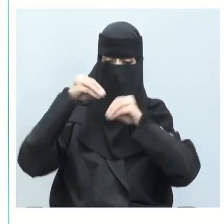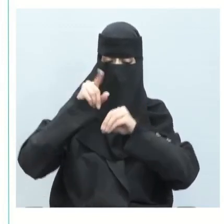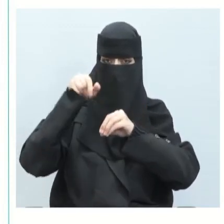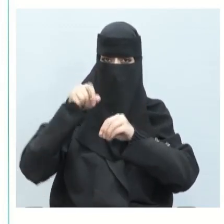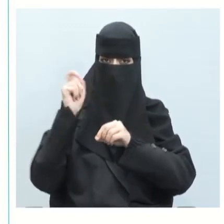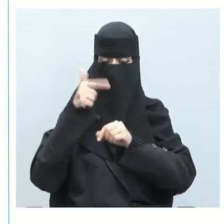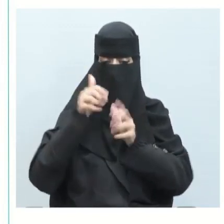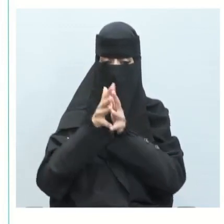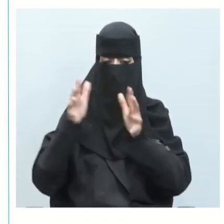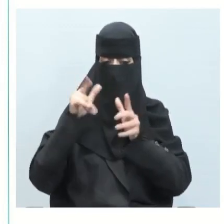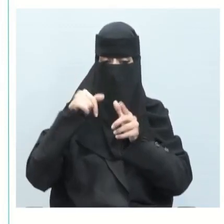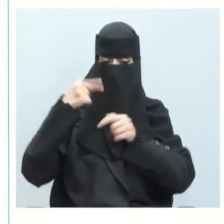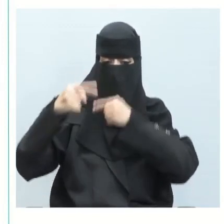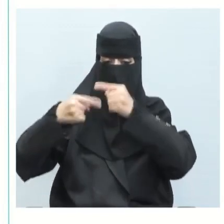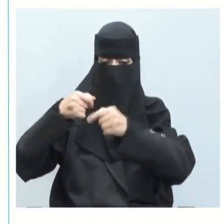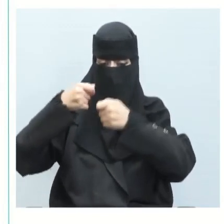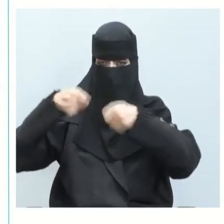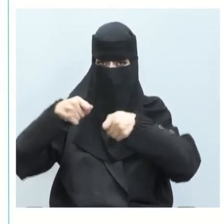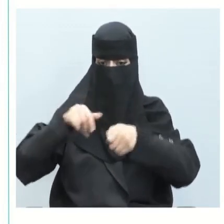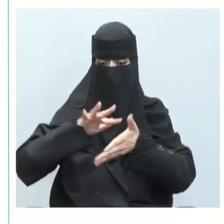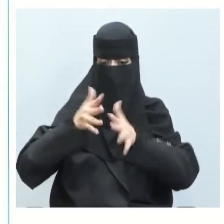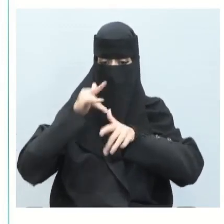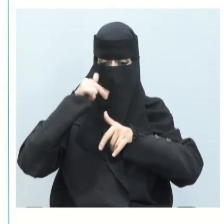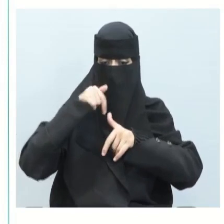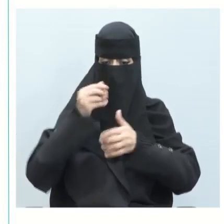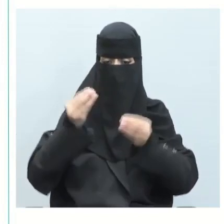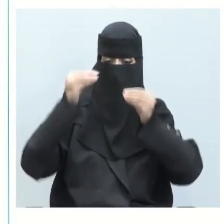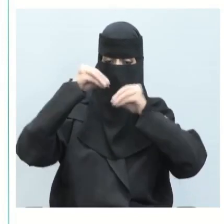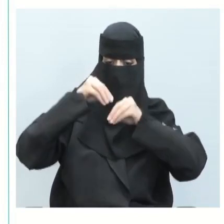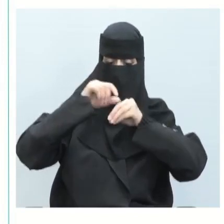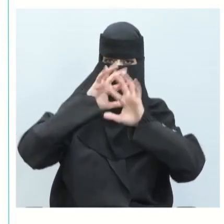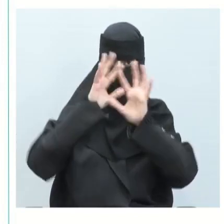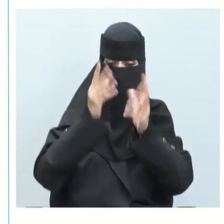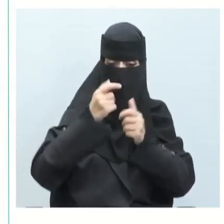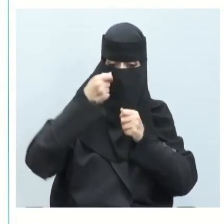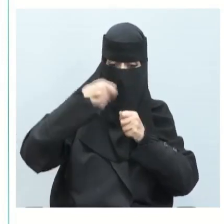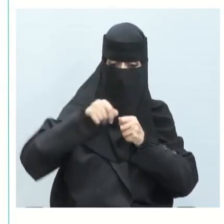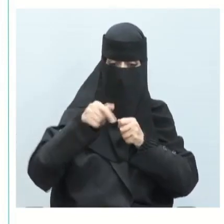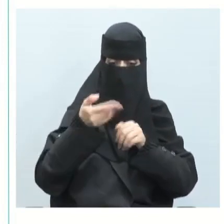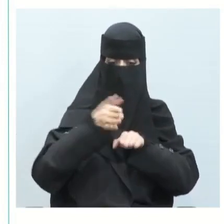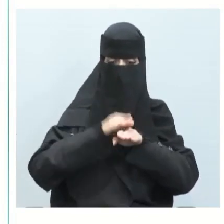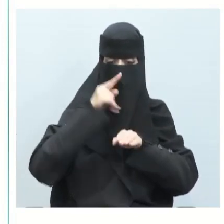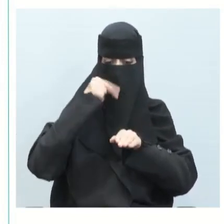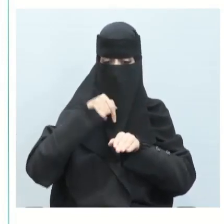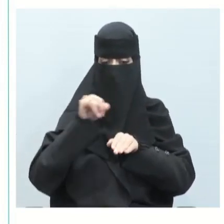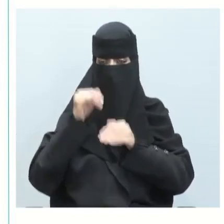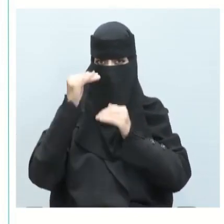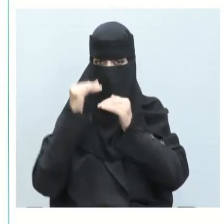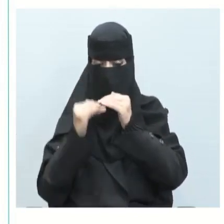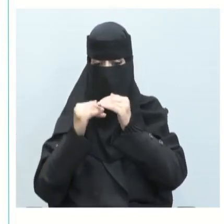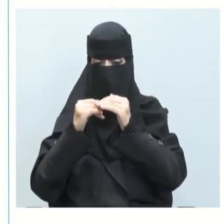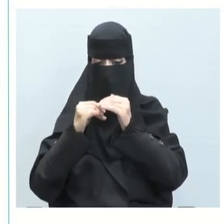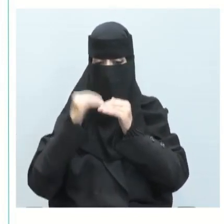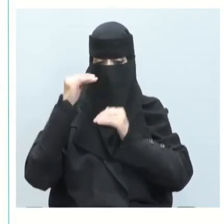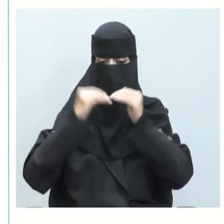الربح لذلك عندما تكون هك فرص كبيره لتوليد الايراد يمكن زياده اجمالي الربح على الرغم من